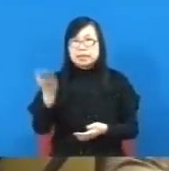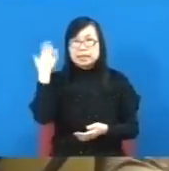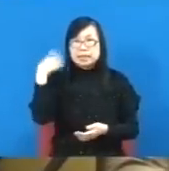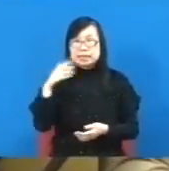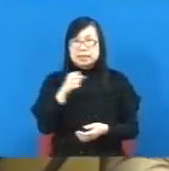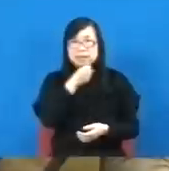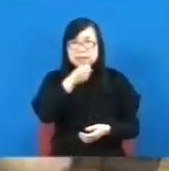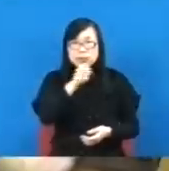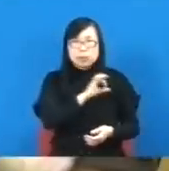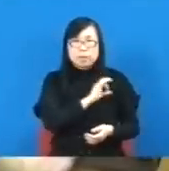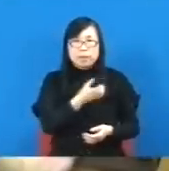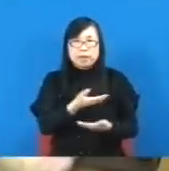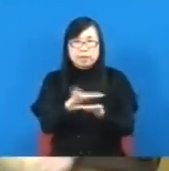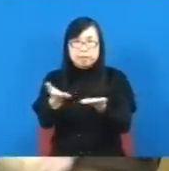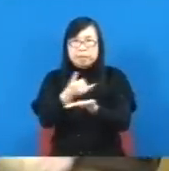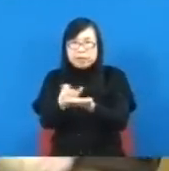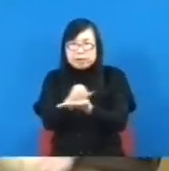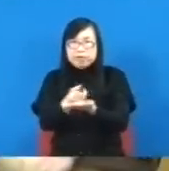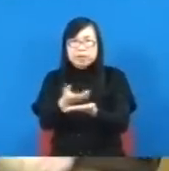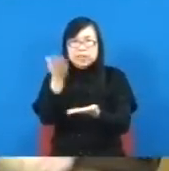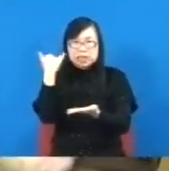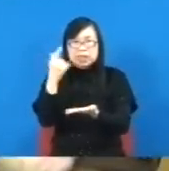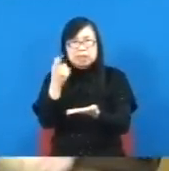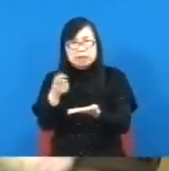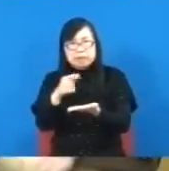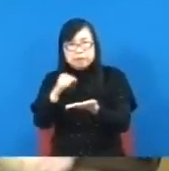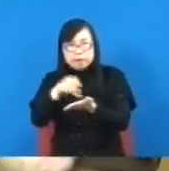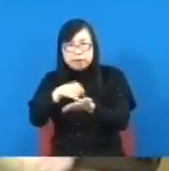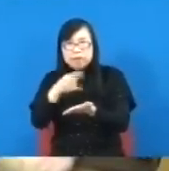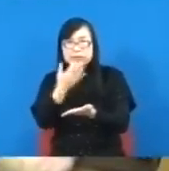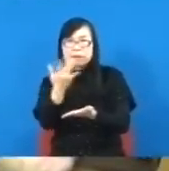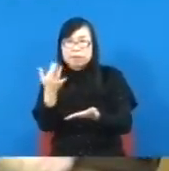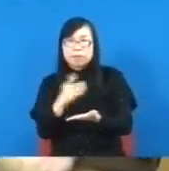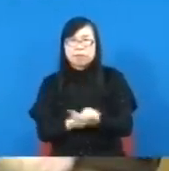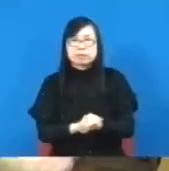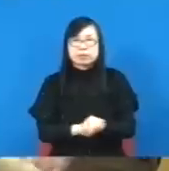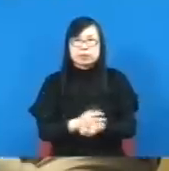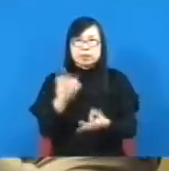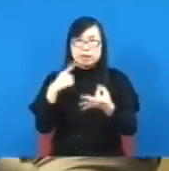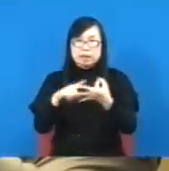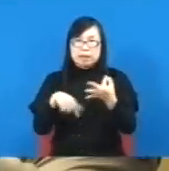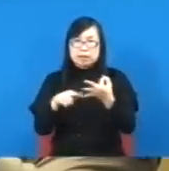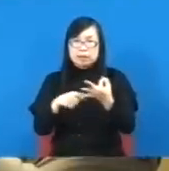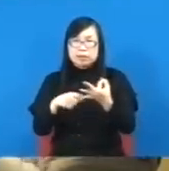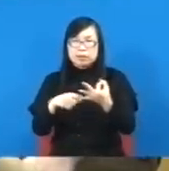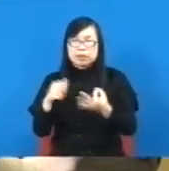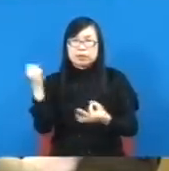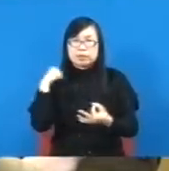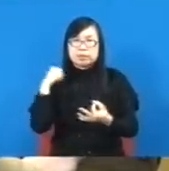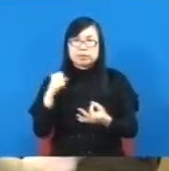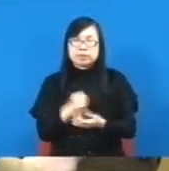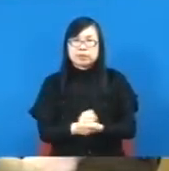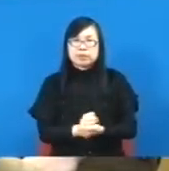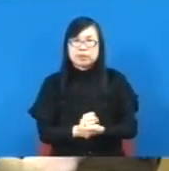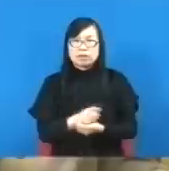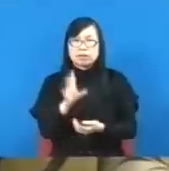嗱，俾你評分，你會俾幾多分咧？嗰陣時個表現 邊個？ 即係李克強喺嗰陣時講嘢對中外記者， 即係好